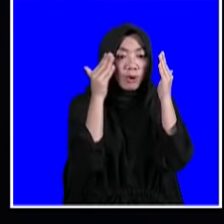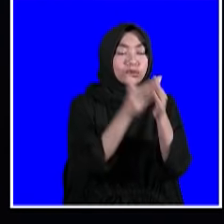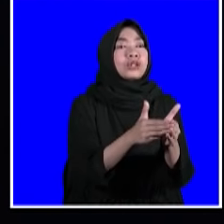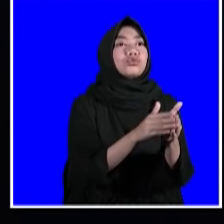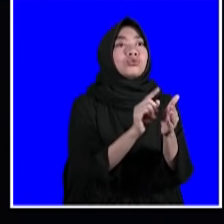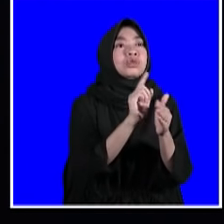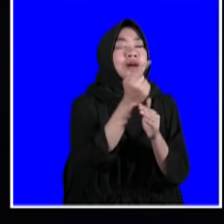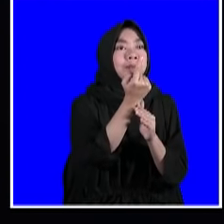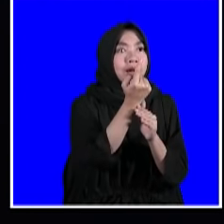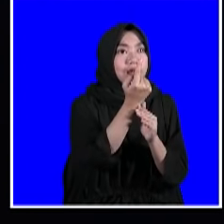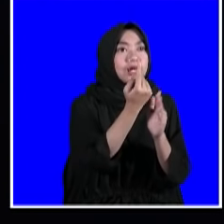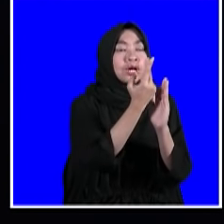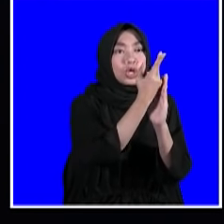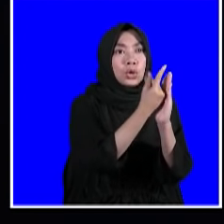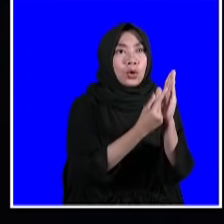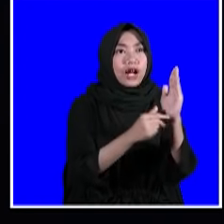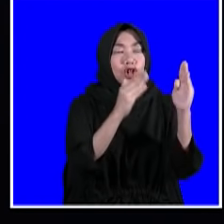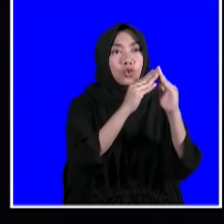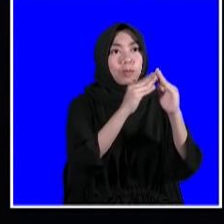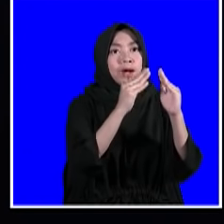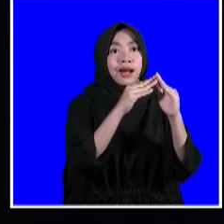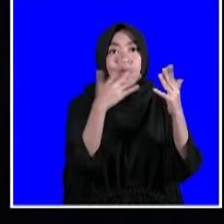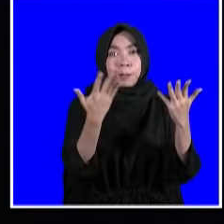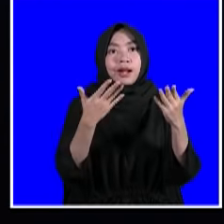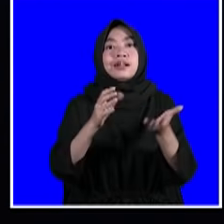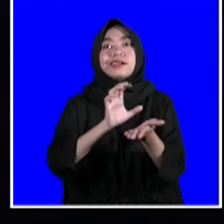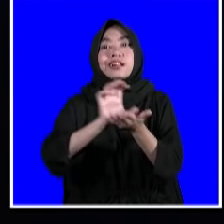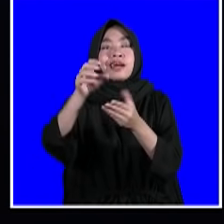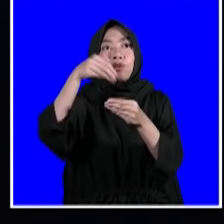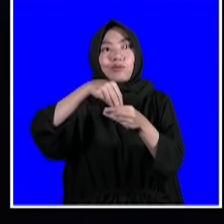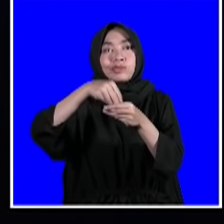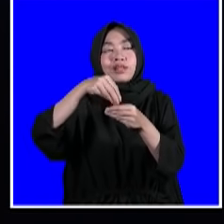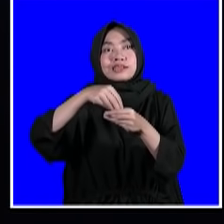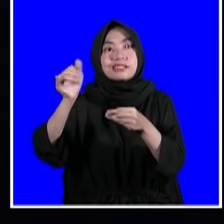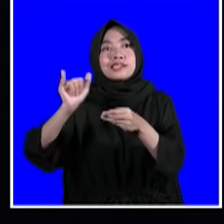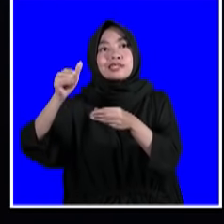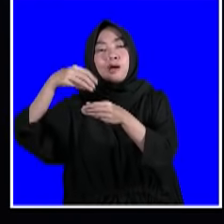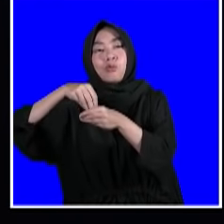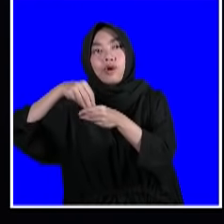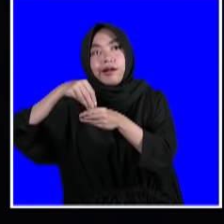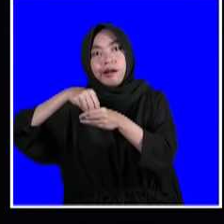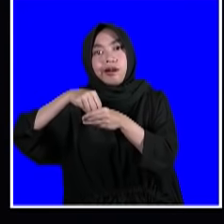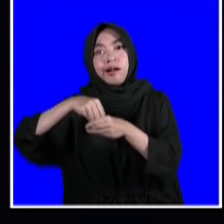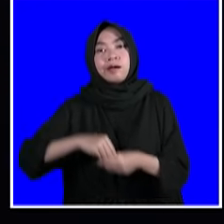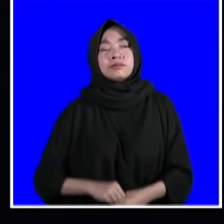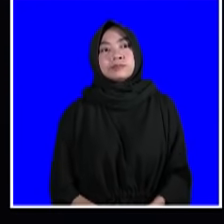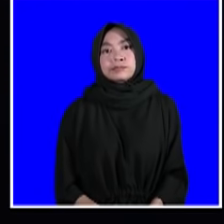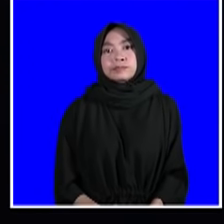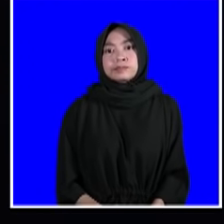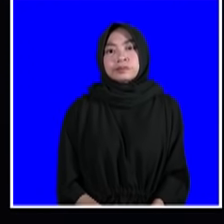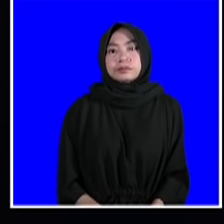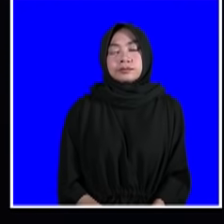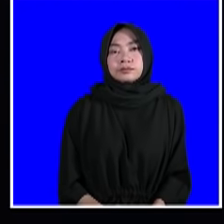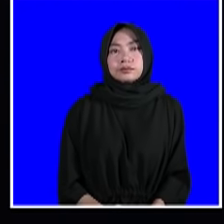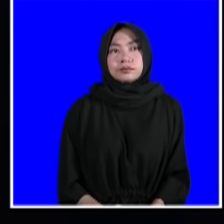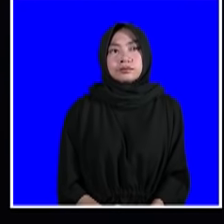perencanaan keuangan rumah tangga adalah tabungan dan investasi ya. Jadi, tabungan dan investasi adalah sebenarnya